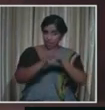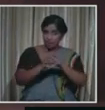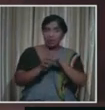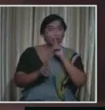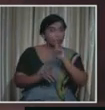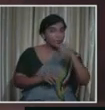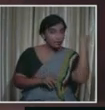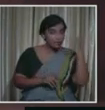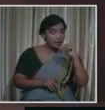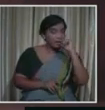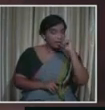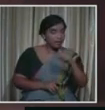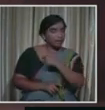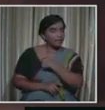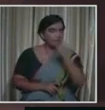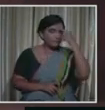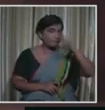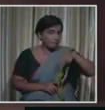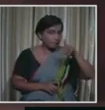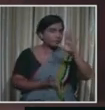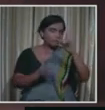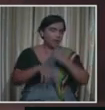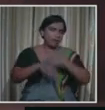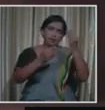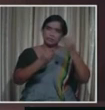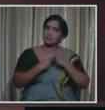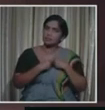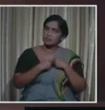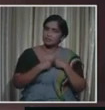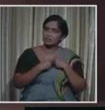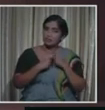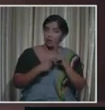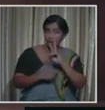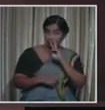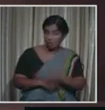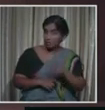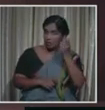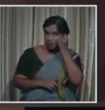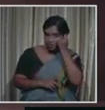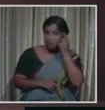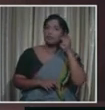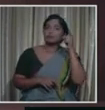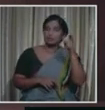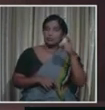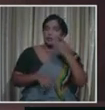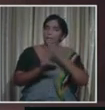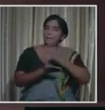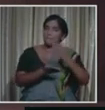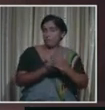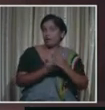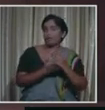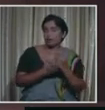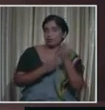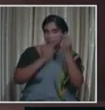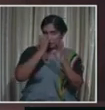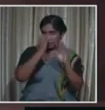කතාව ඇත්ත හෘද සාක්ෂි කතාවක් නෙමෙයි ඒක එහෙම නැත්ත වංක කතාවක් නම් ඔබතුමා මට බාධා කරන්න ඉඩ දීවි